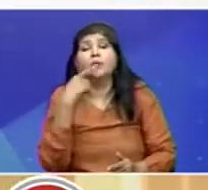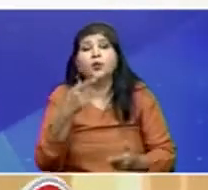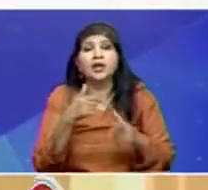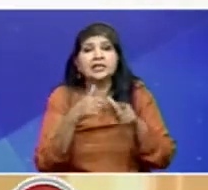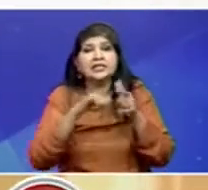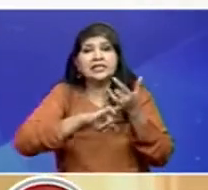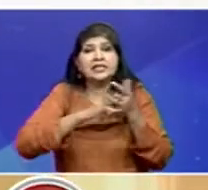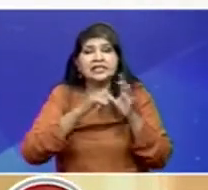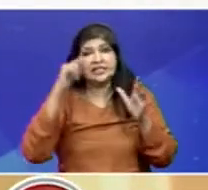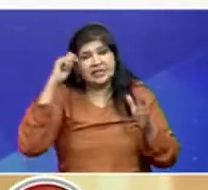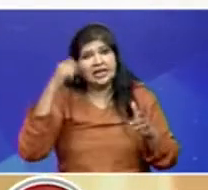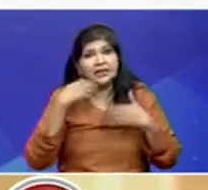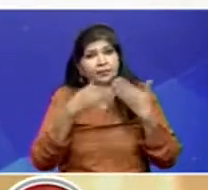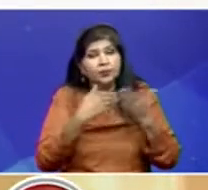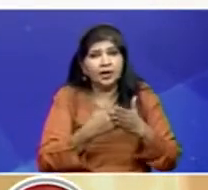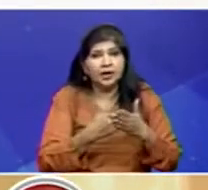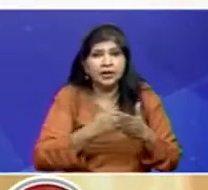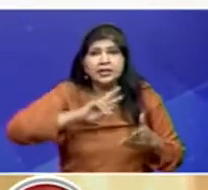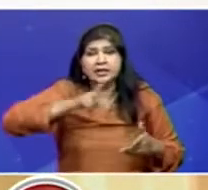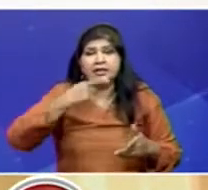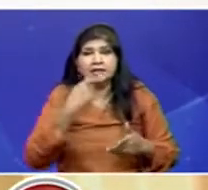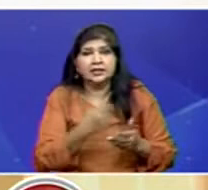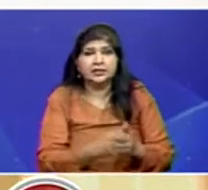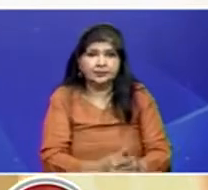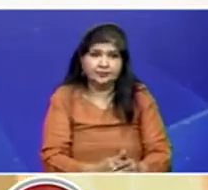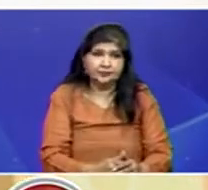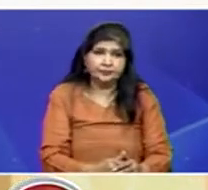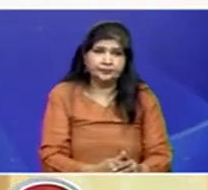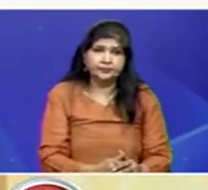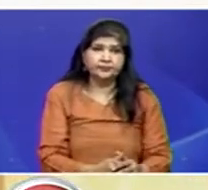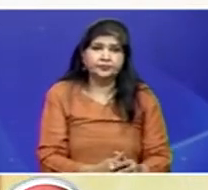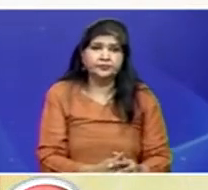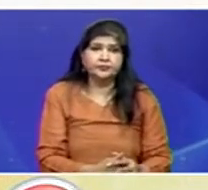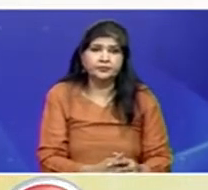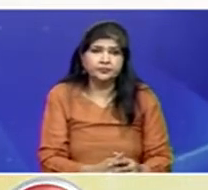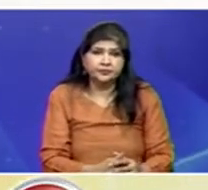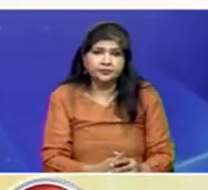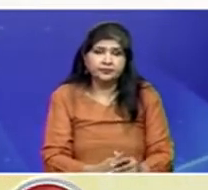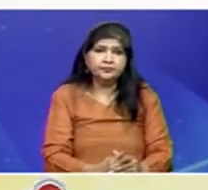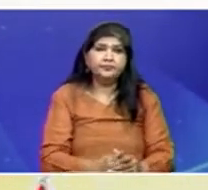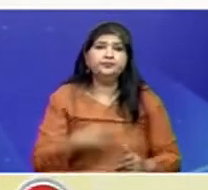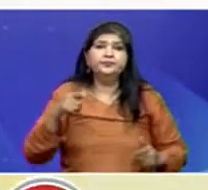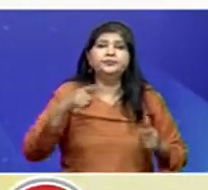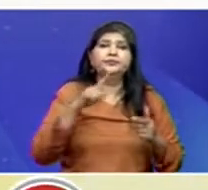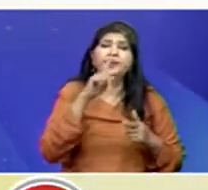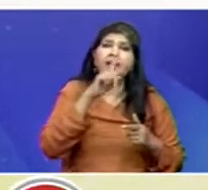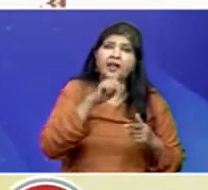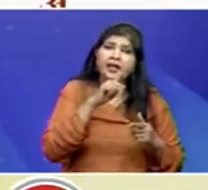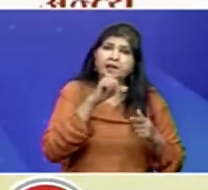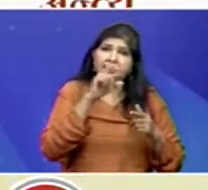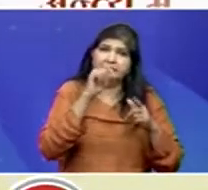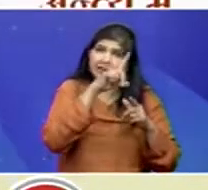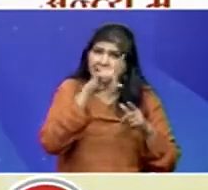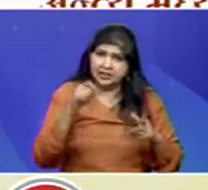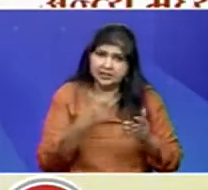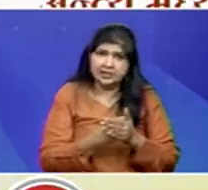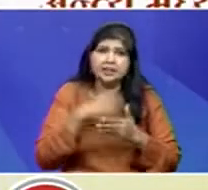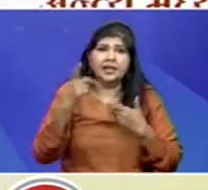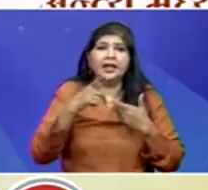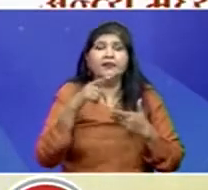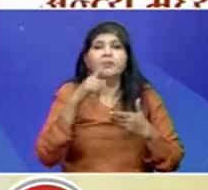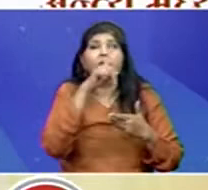बुरुंदम खर्वो निखर्व च शंग पद्म च सागर